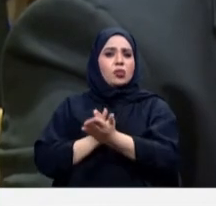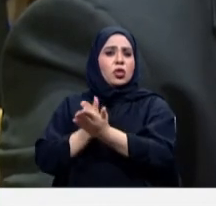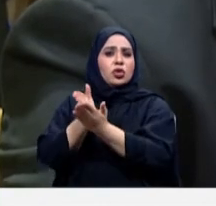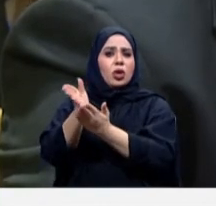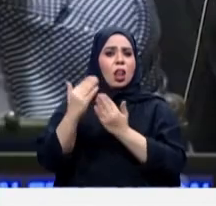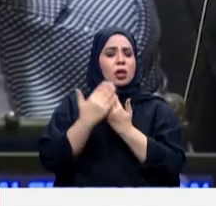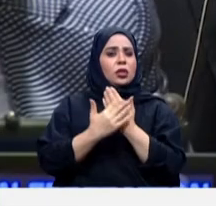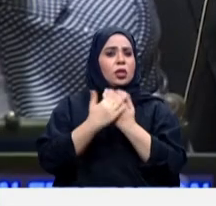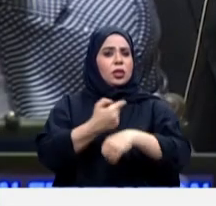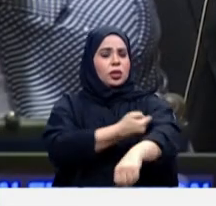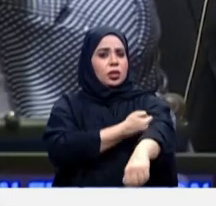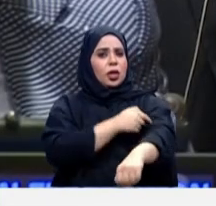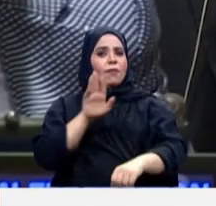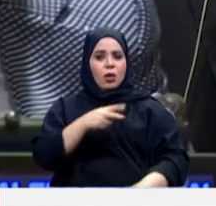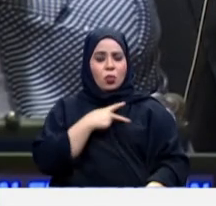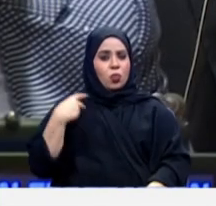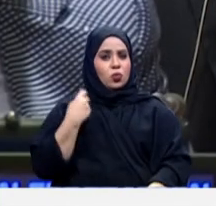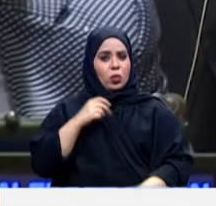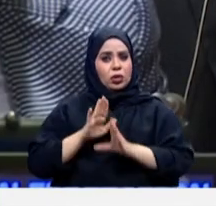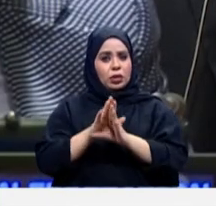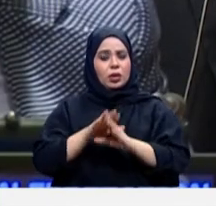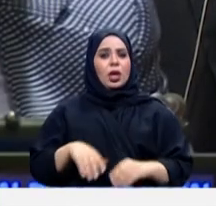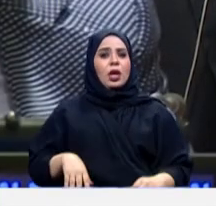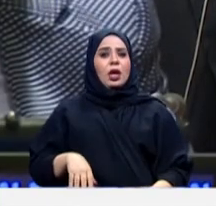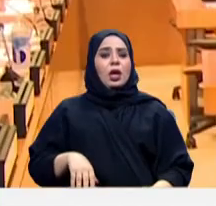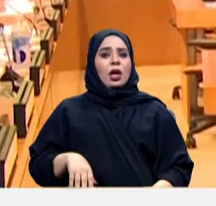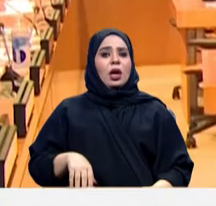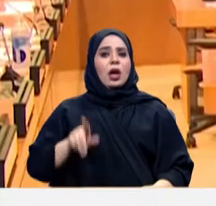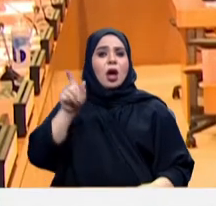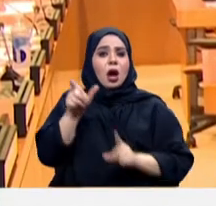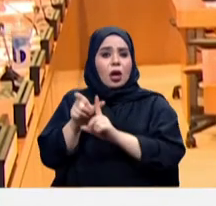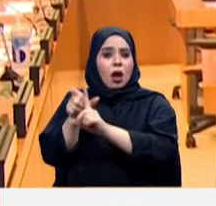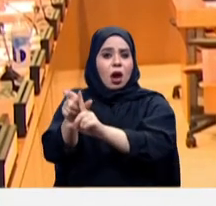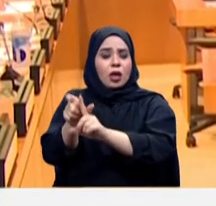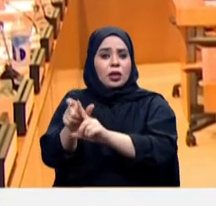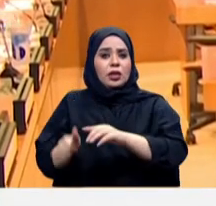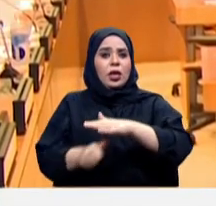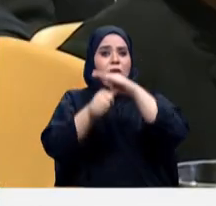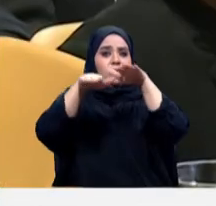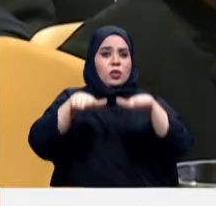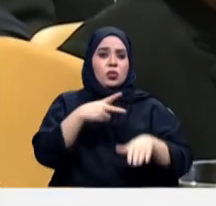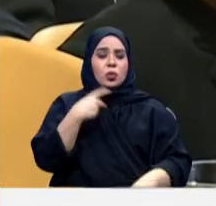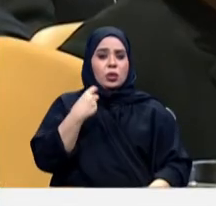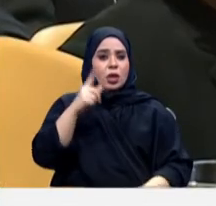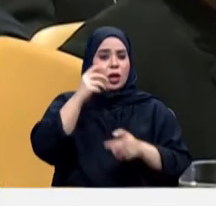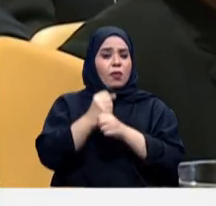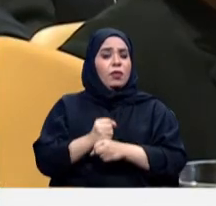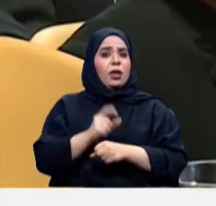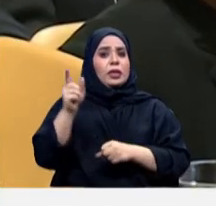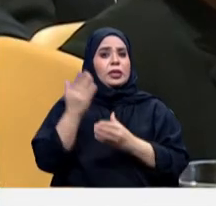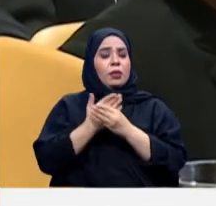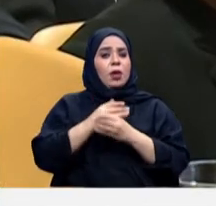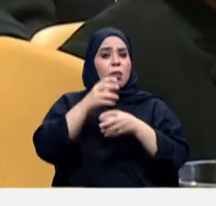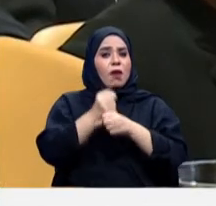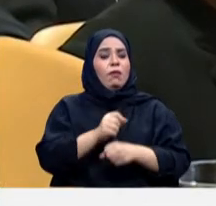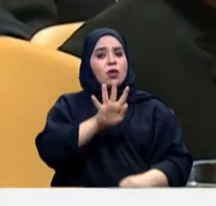ودور الحكومة برئاسة صاحب السمو الملكي رئيس الوزراء بالاهتمام بالصحة العامة للمواطنين والمقيمين، وهو